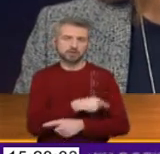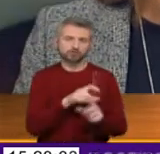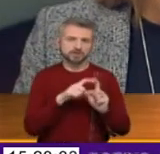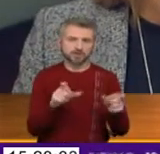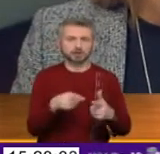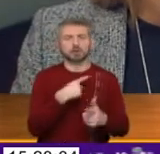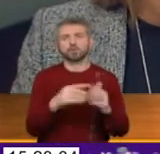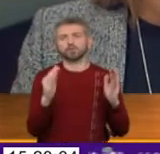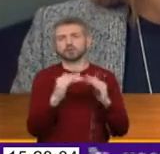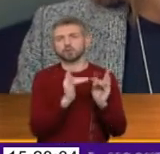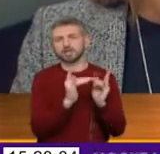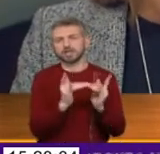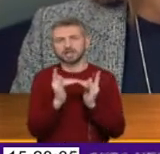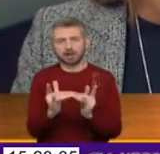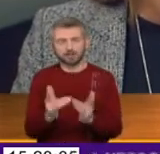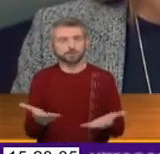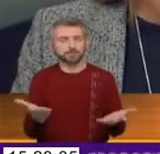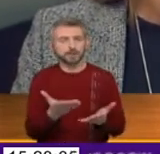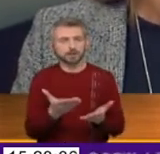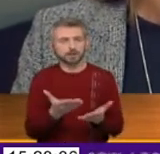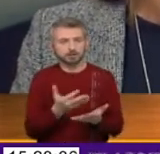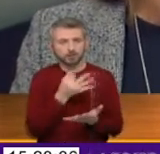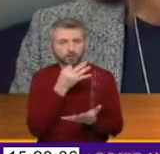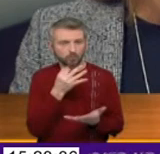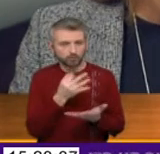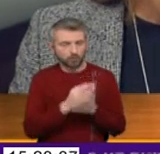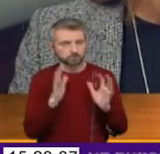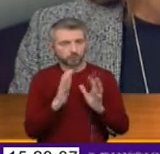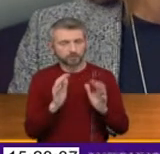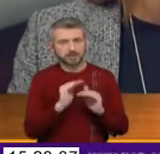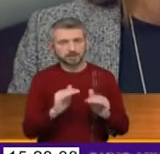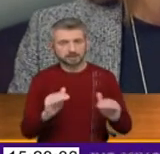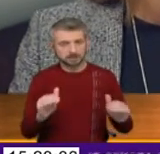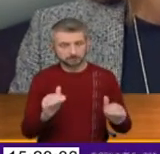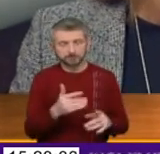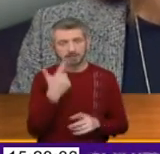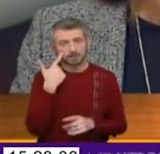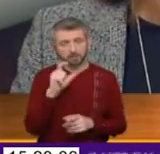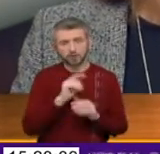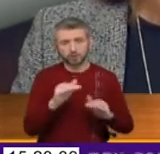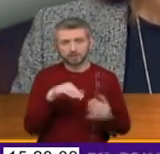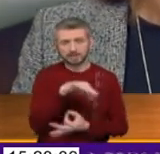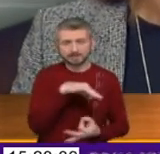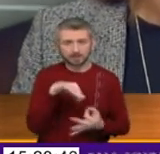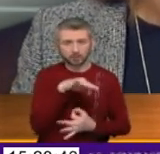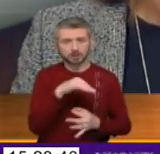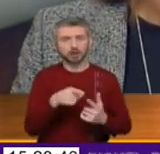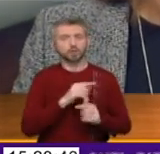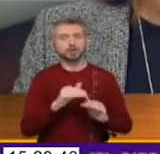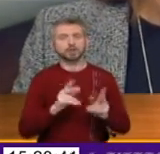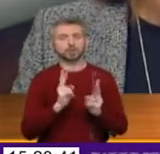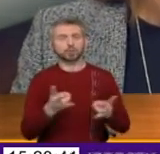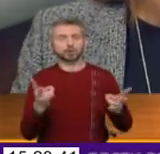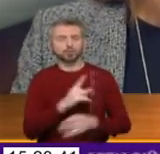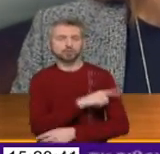або будинок-інтернат, який опікується дітьми. Здебільшого це діти-сироти або діти, які потребують